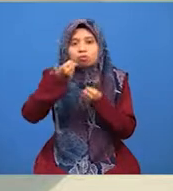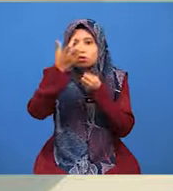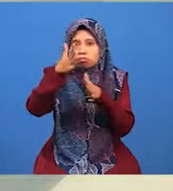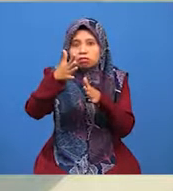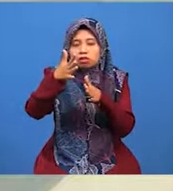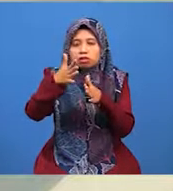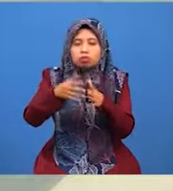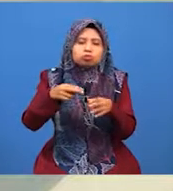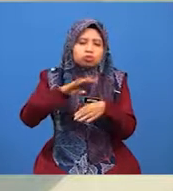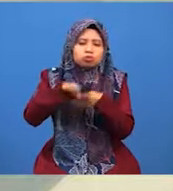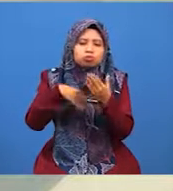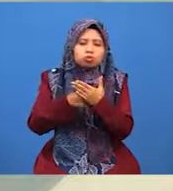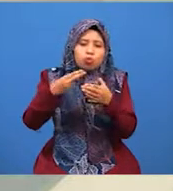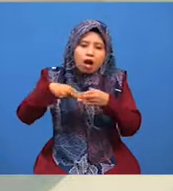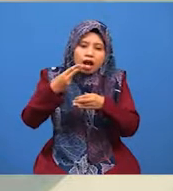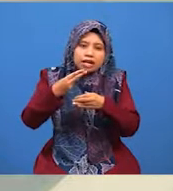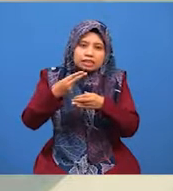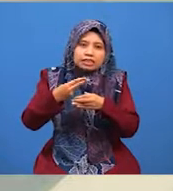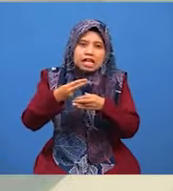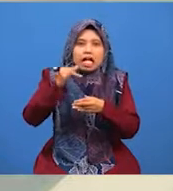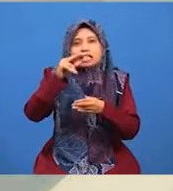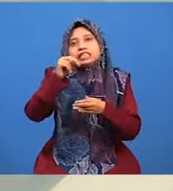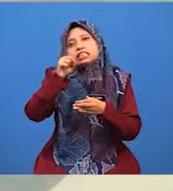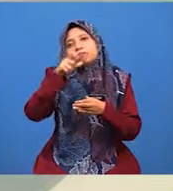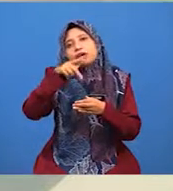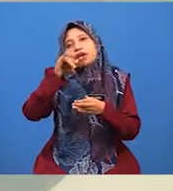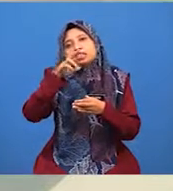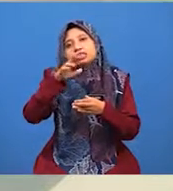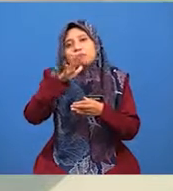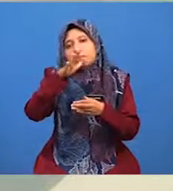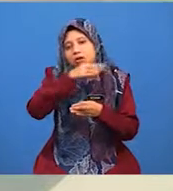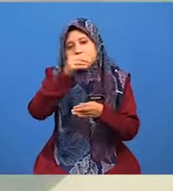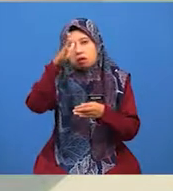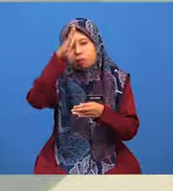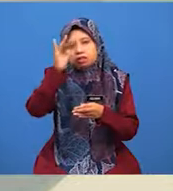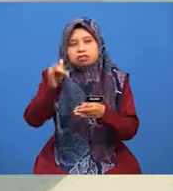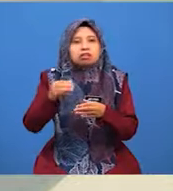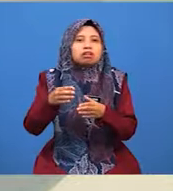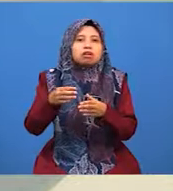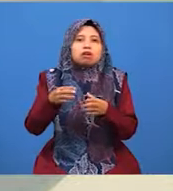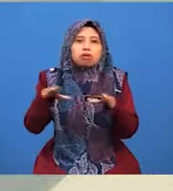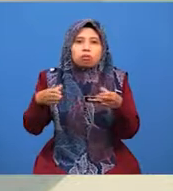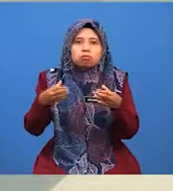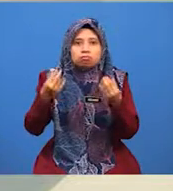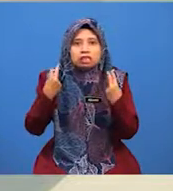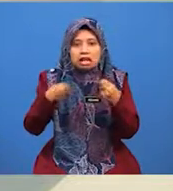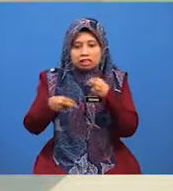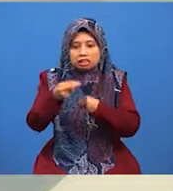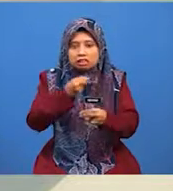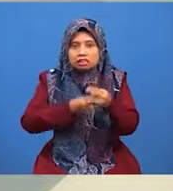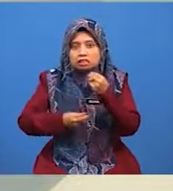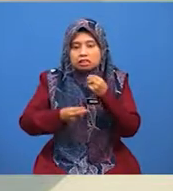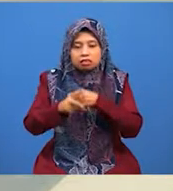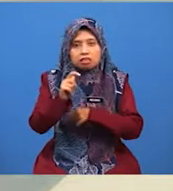kejayaannya itu hasil inspirasi emak dan bapanya yang mengusahakan perniagaan tapai